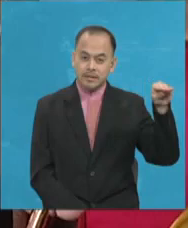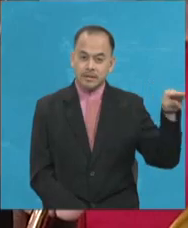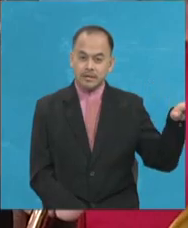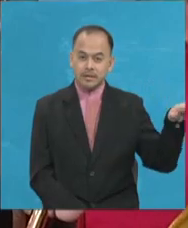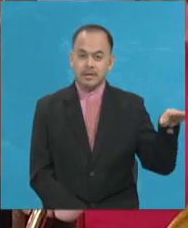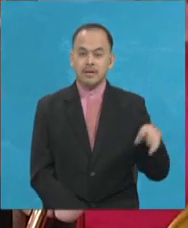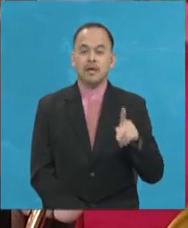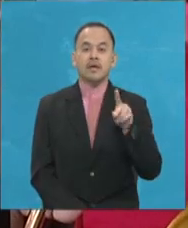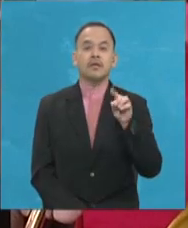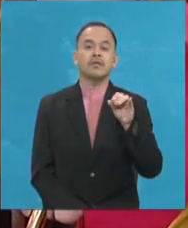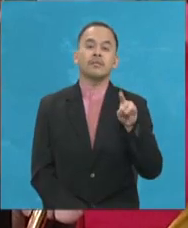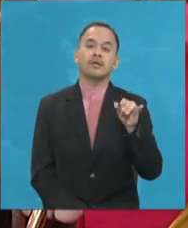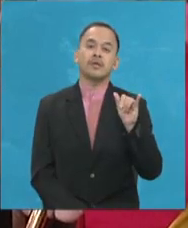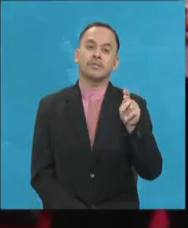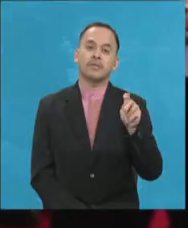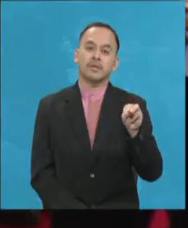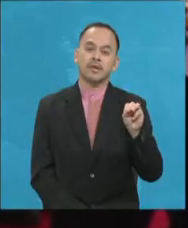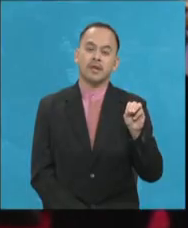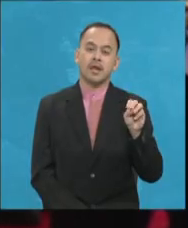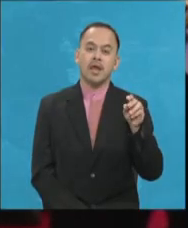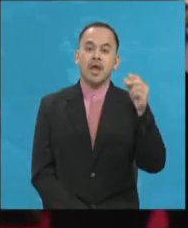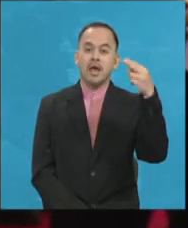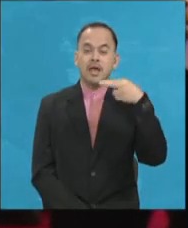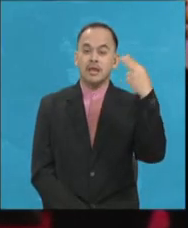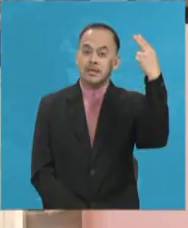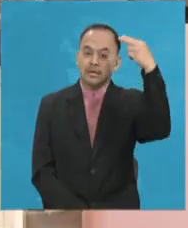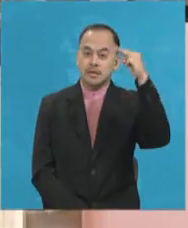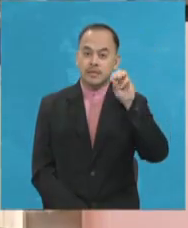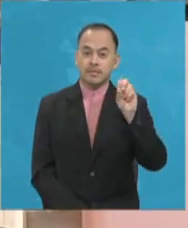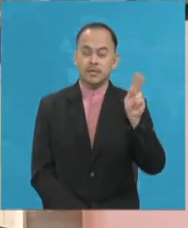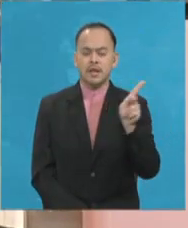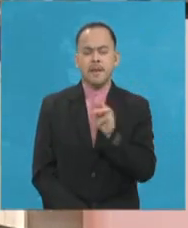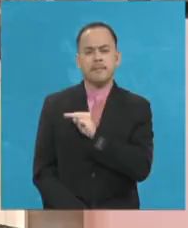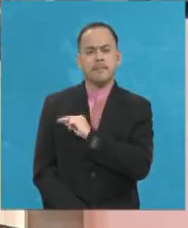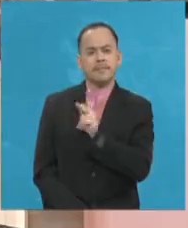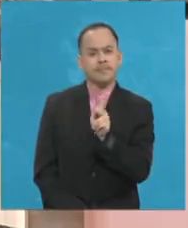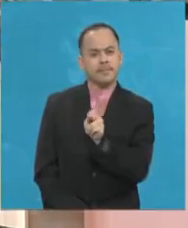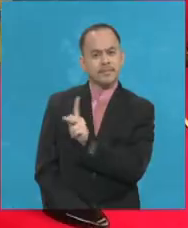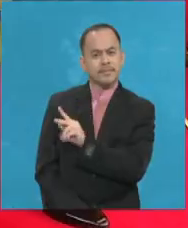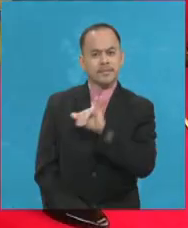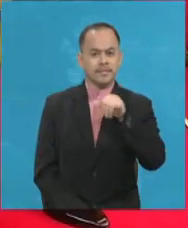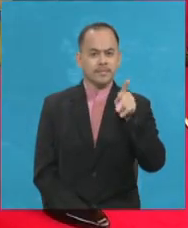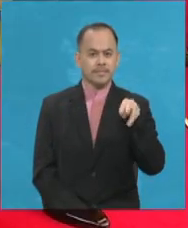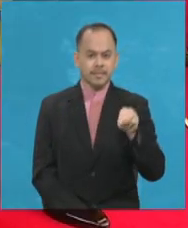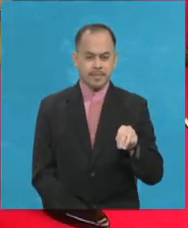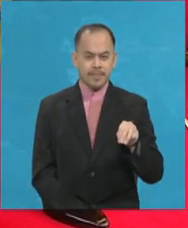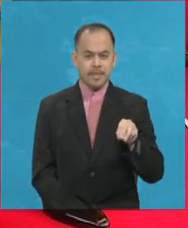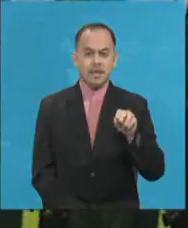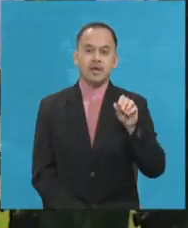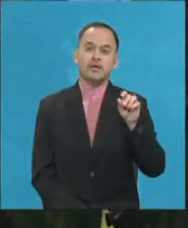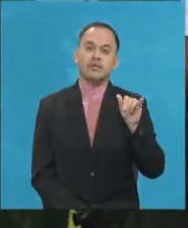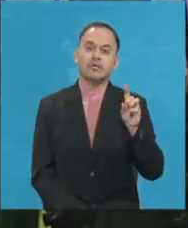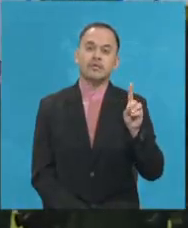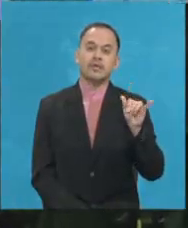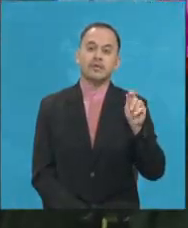pengiran muda mahkota Pangeran mode Haji al-muhtadee Billah menteri kanan di jabatan Perdana Menteri durian teramat Mulia